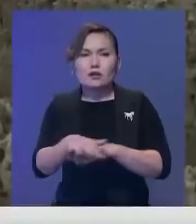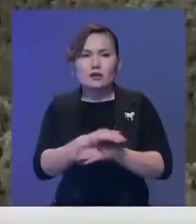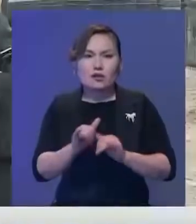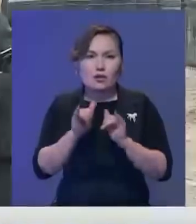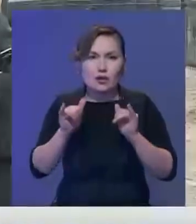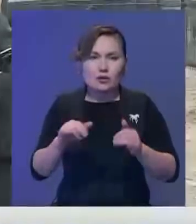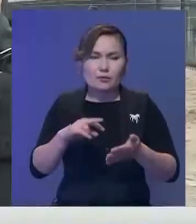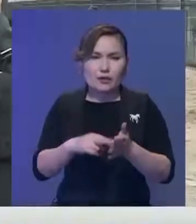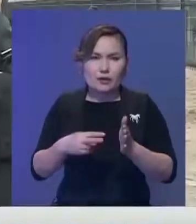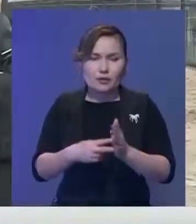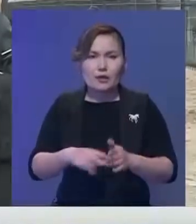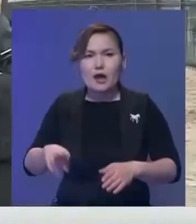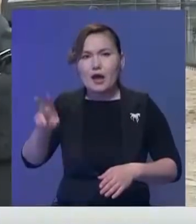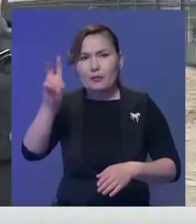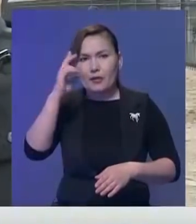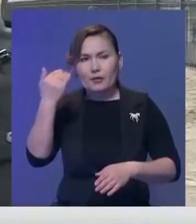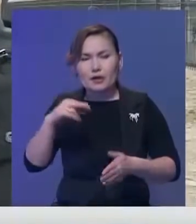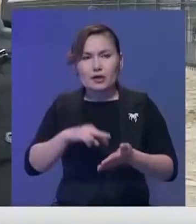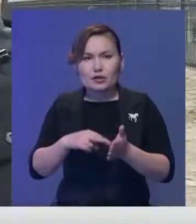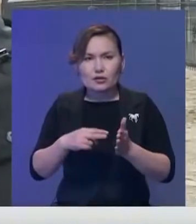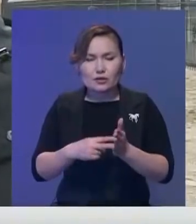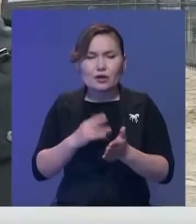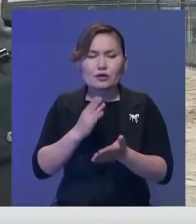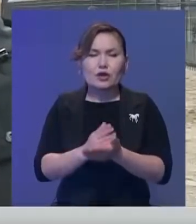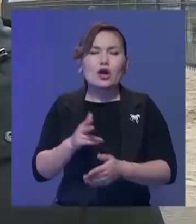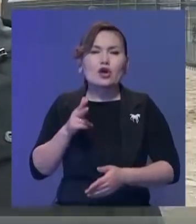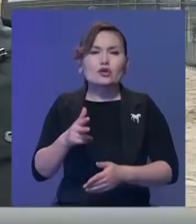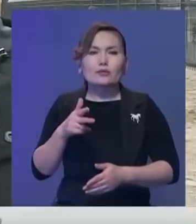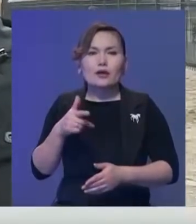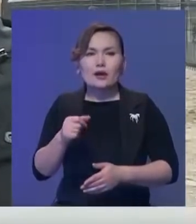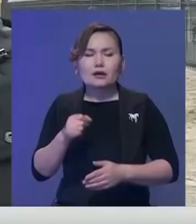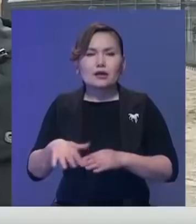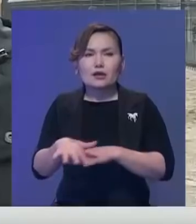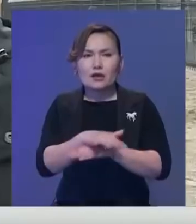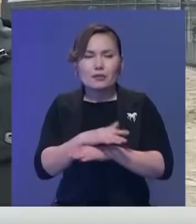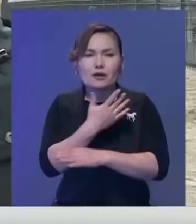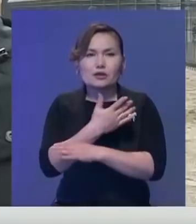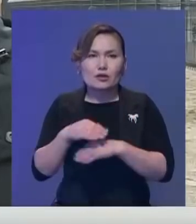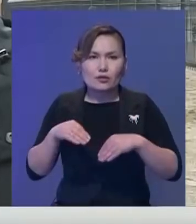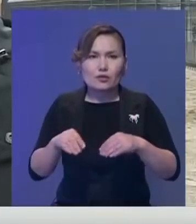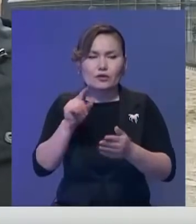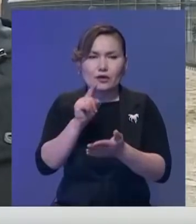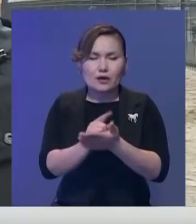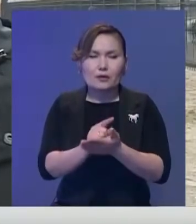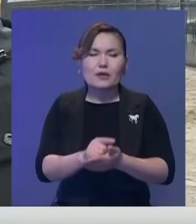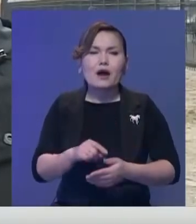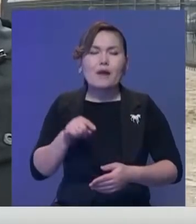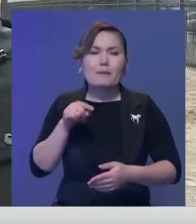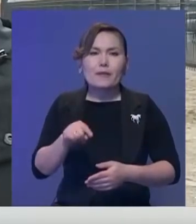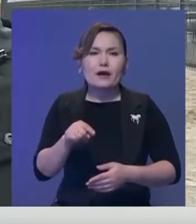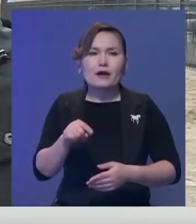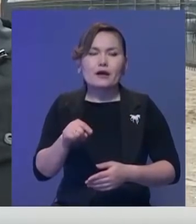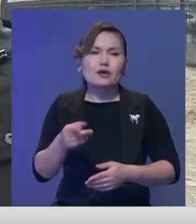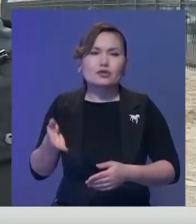отыр. Мемлекеттің егін жоспары бойынша 3000 гектар жерге алғапқа сексеуіл отырғызылу керек. Оның 1000 гектарын осы